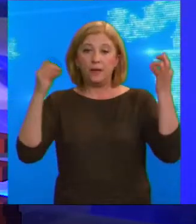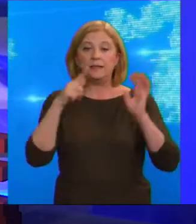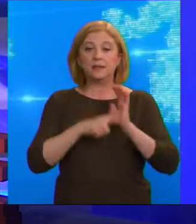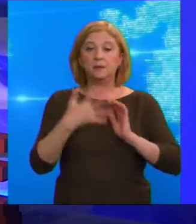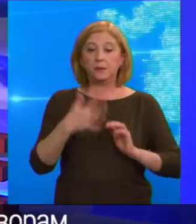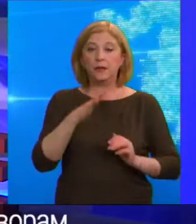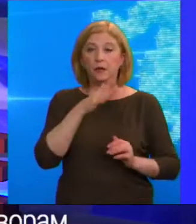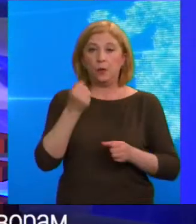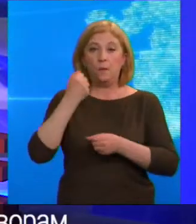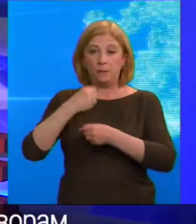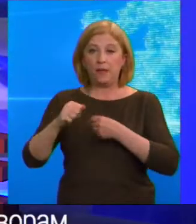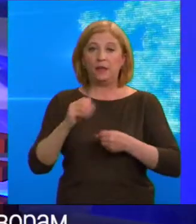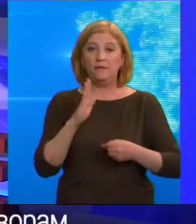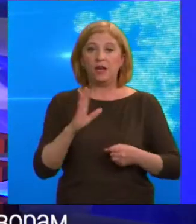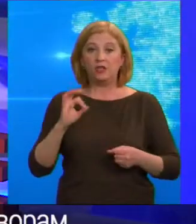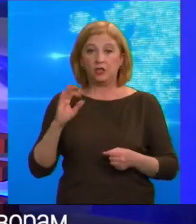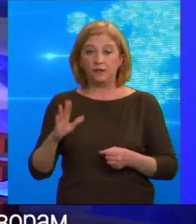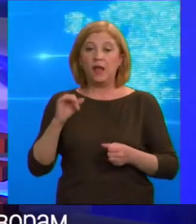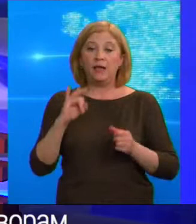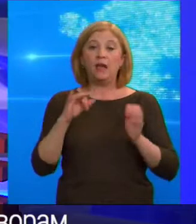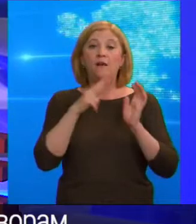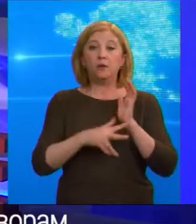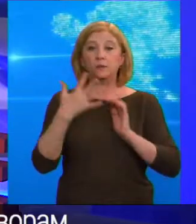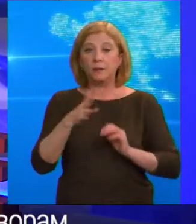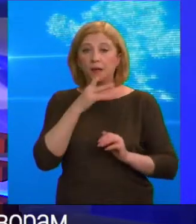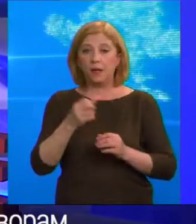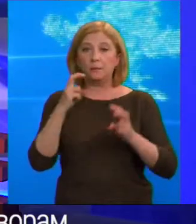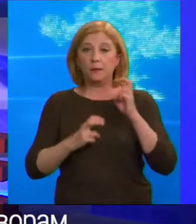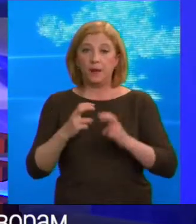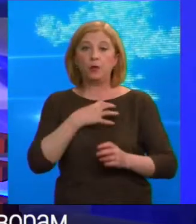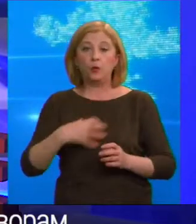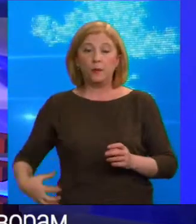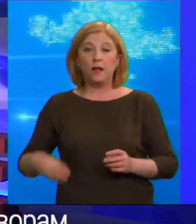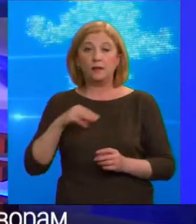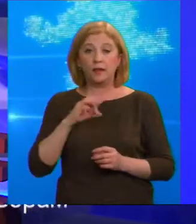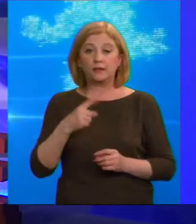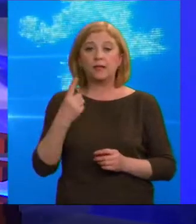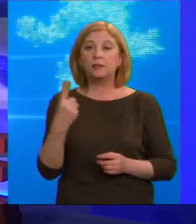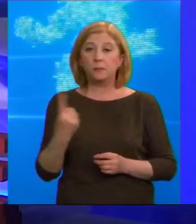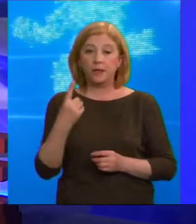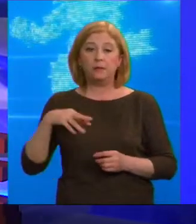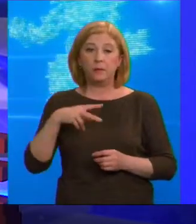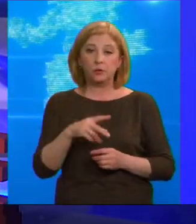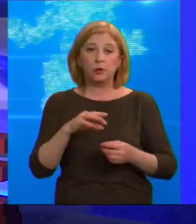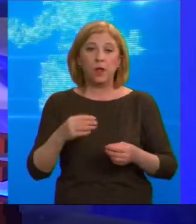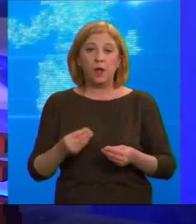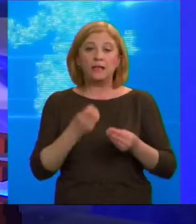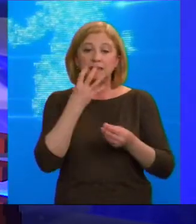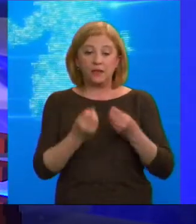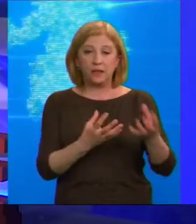75-летию Победы в Великой Отечественной войне и 85-летию предприятия. Губернатор Алексей Текслер одним из первых возложил цветы на аллею славы